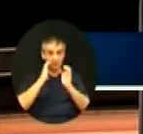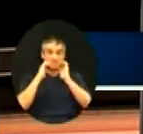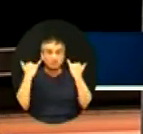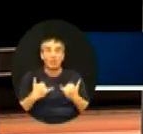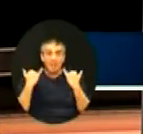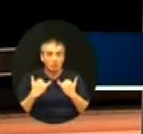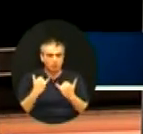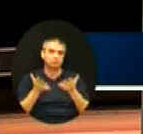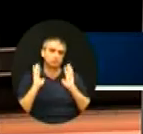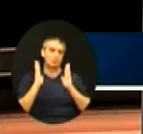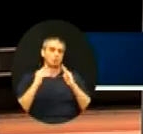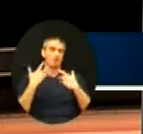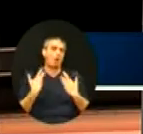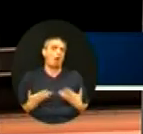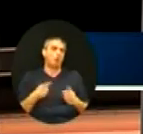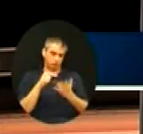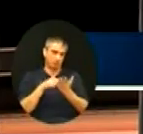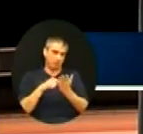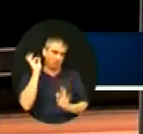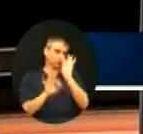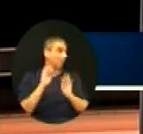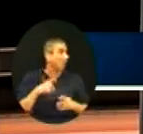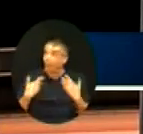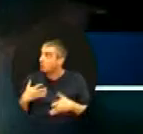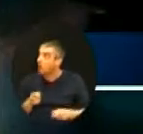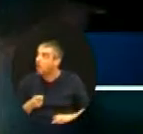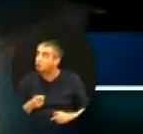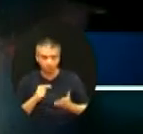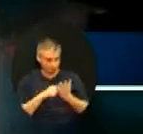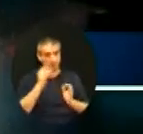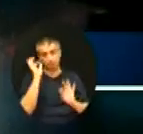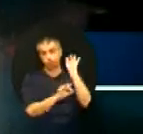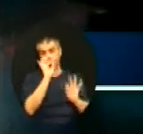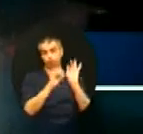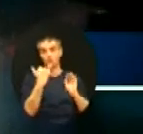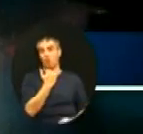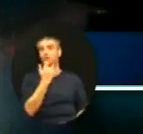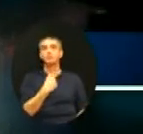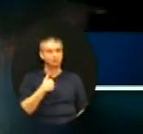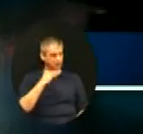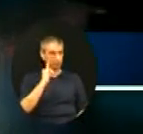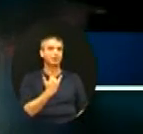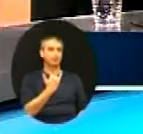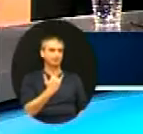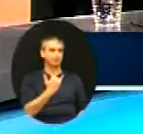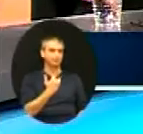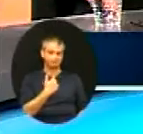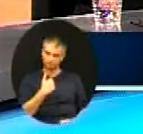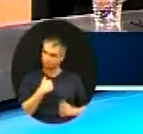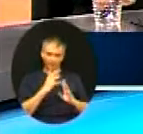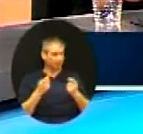היום מאוד מוחלשת, בגלל שהיא חוטפת כל הזמן על הראש, ואני בוודאי, אין